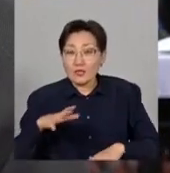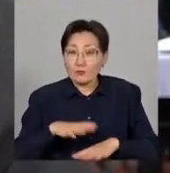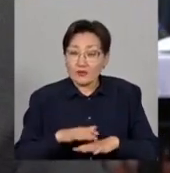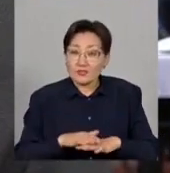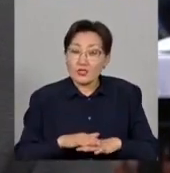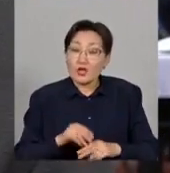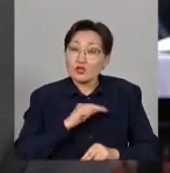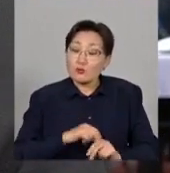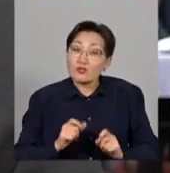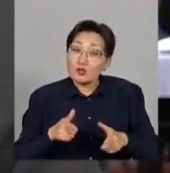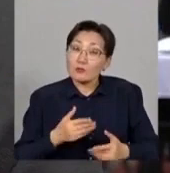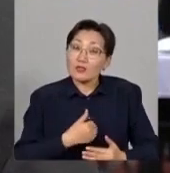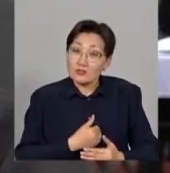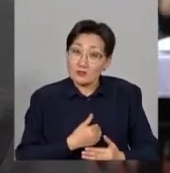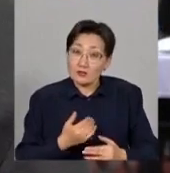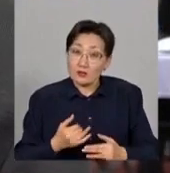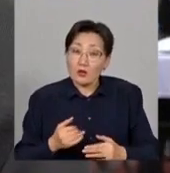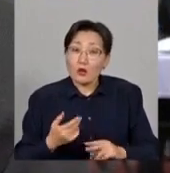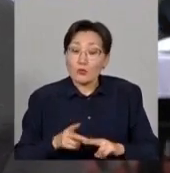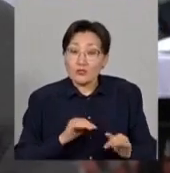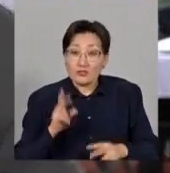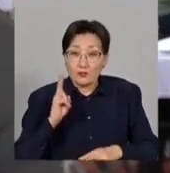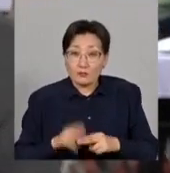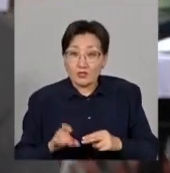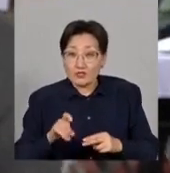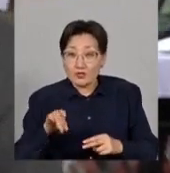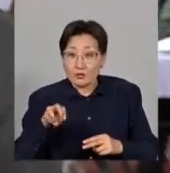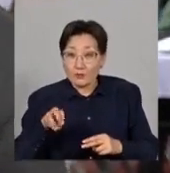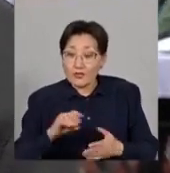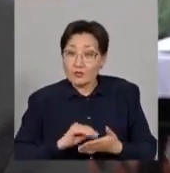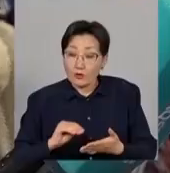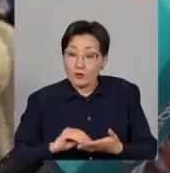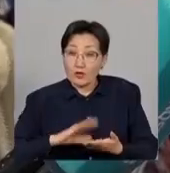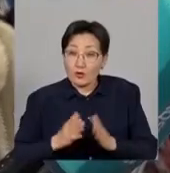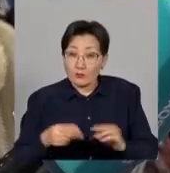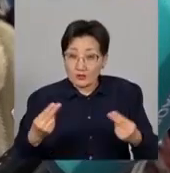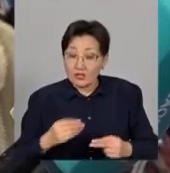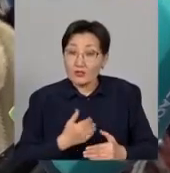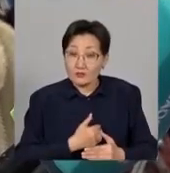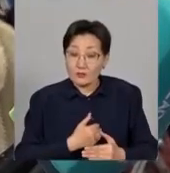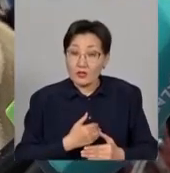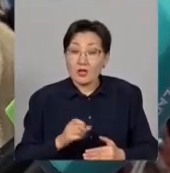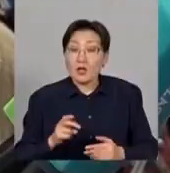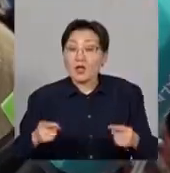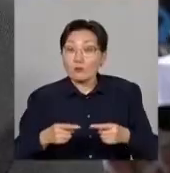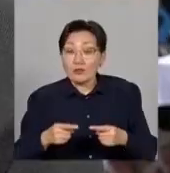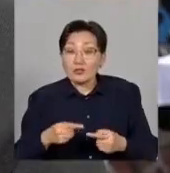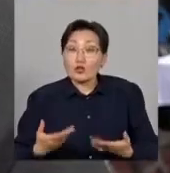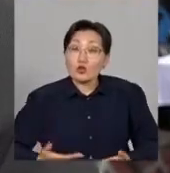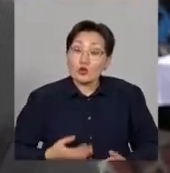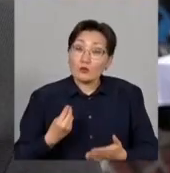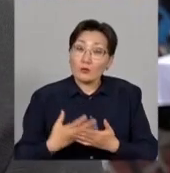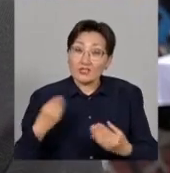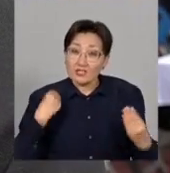деген ниеттем. Қазір осы біткенше резюме толтырып, договор жасасақ деген ниеттеміз. Квартира қымбат Алматыда,